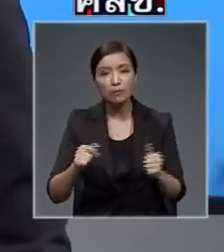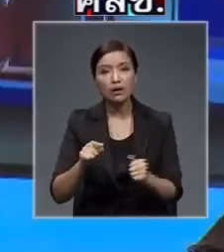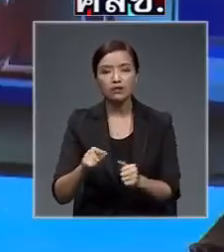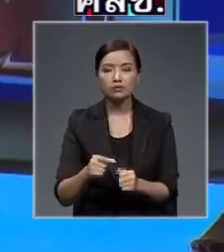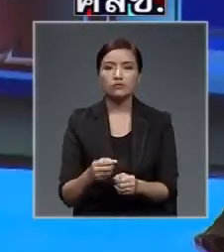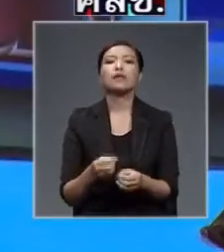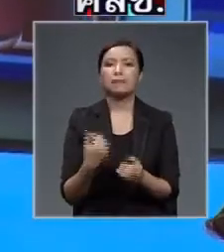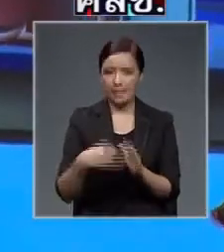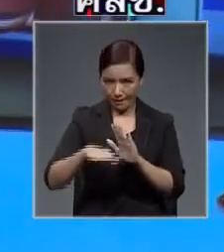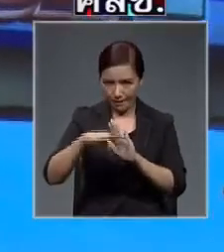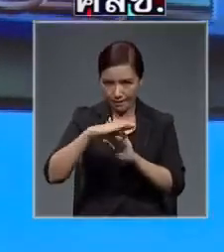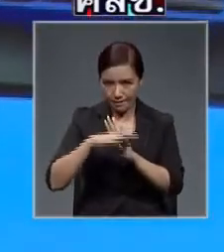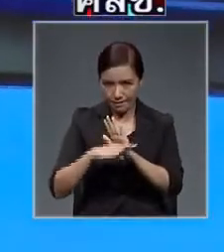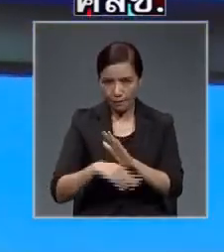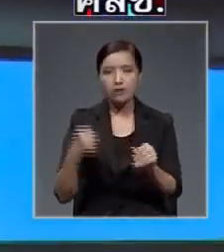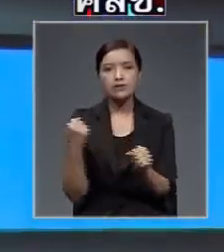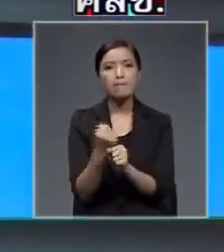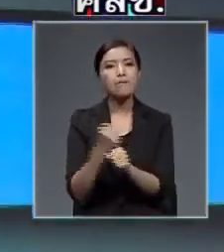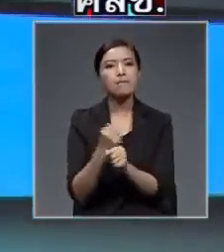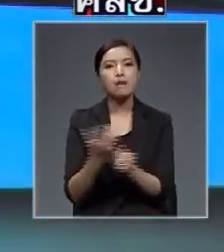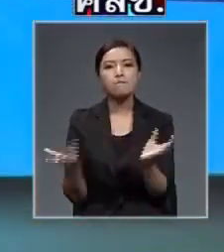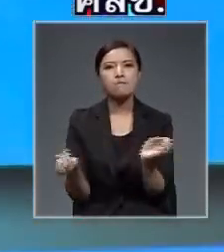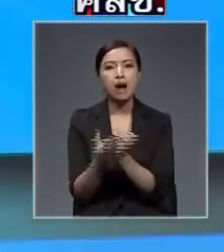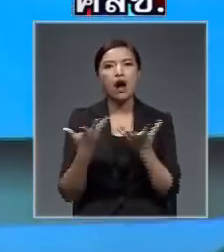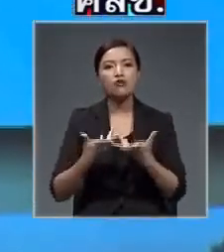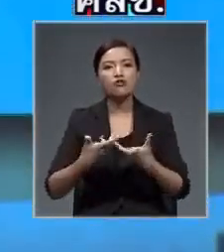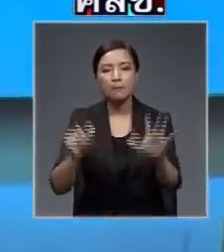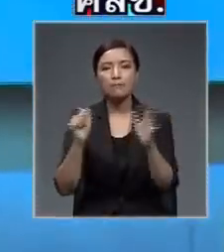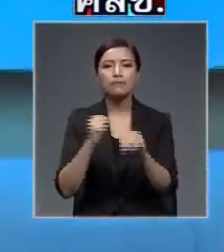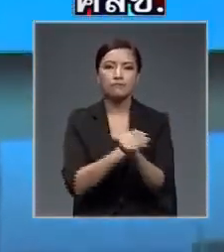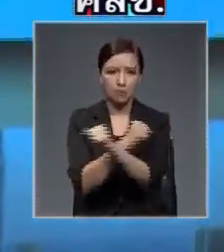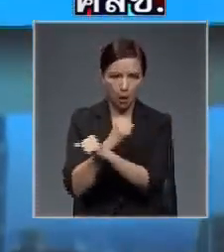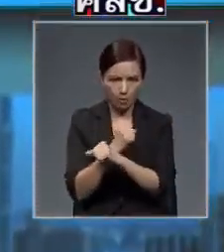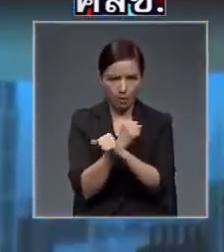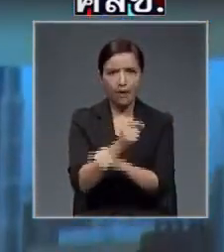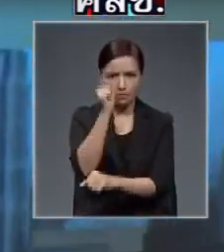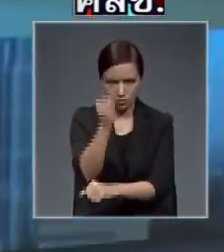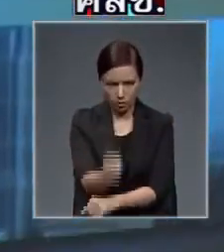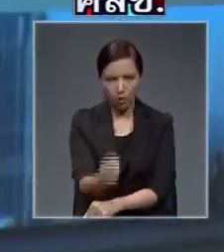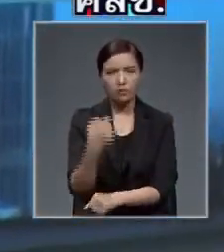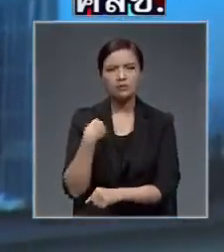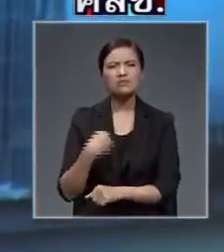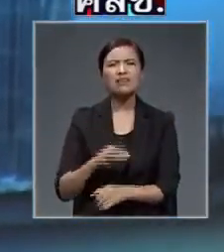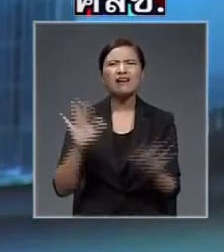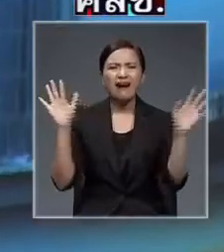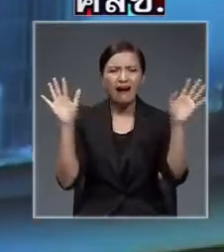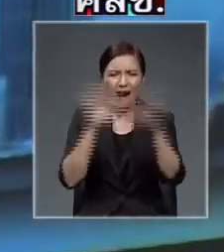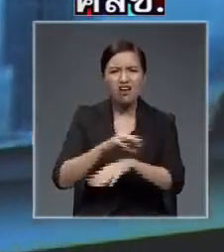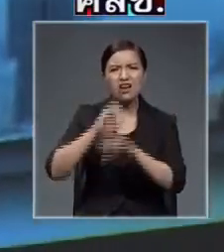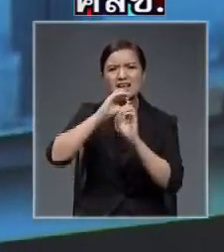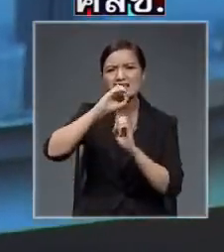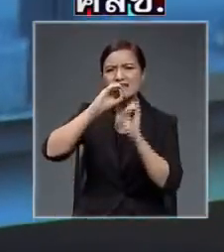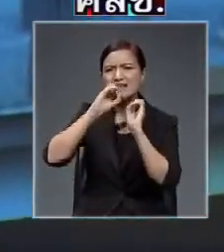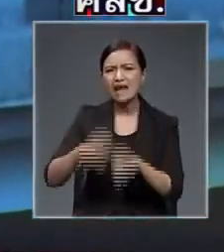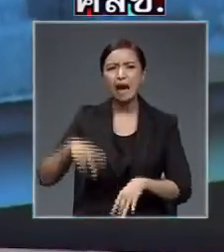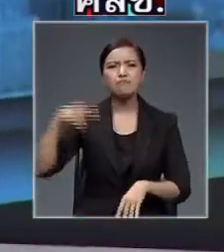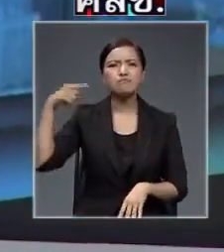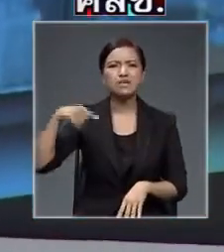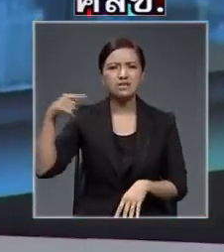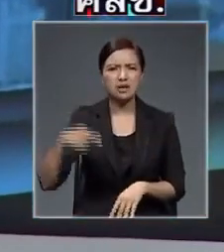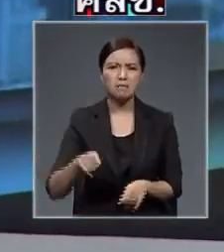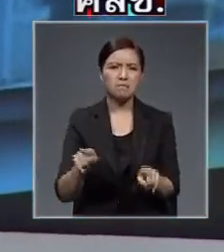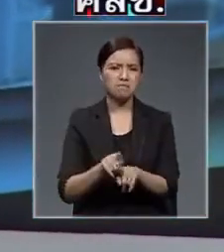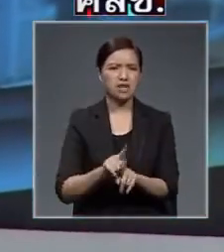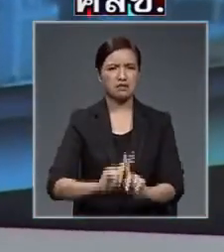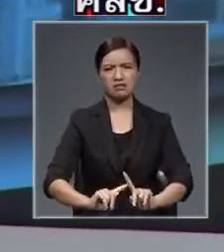ำลายอย่างไรคุณไปทำลายที่ไหนปลอดภัยจริงหรือเปล่า เพราะว่าพวกนี้ก็จะถือว่าเป็นขยะพิเศษที่ไม่ได้เหมือนกับขยะทั่วไปด้วย ใช่ค่ะ ค่ะ